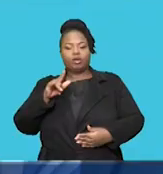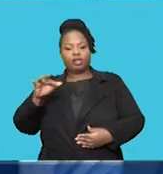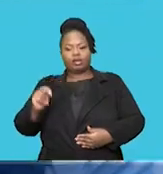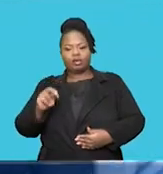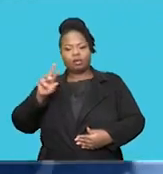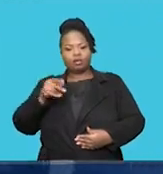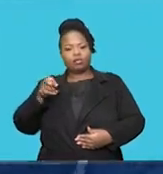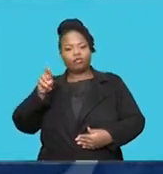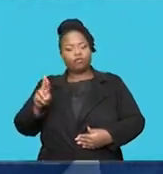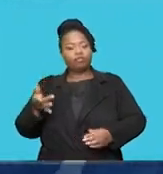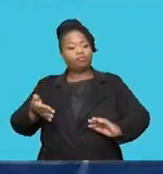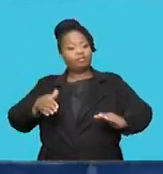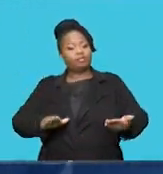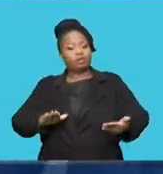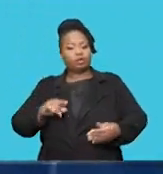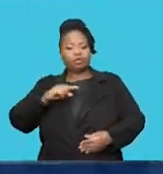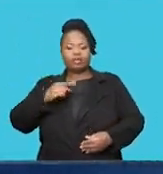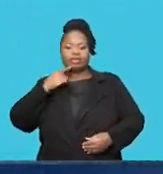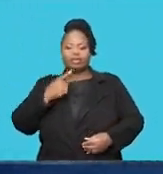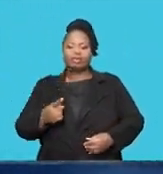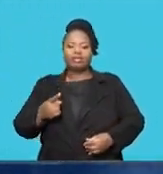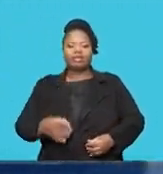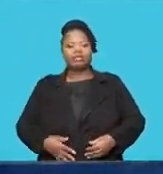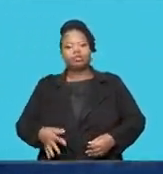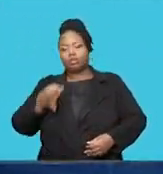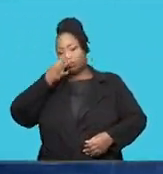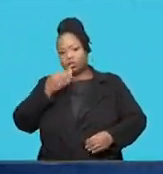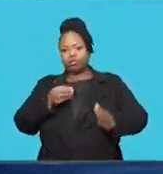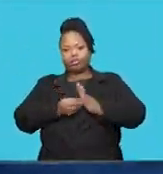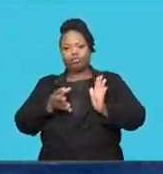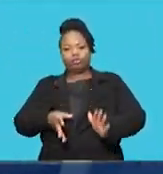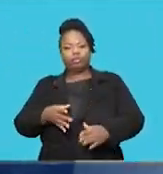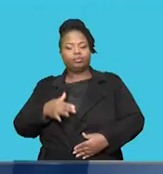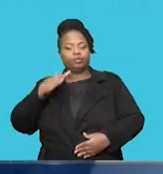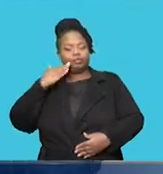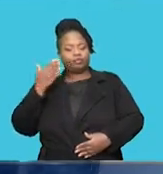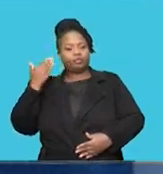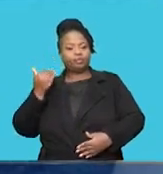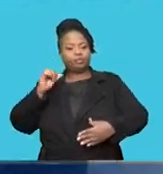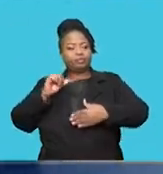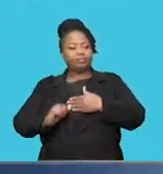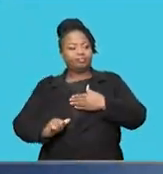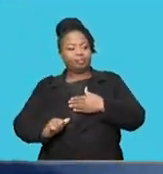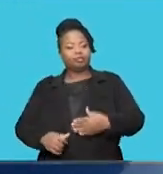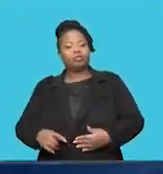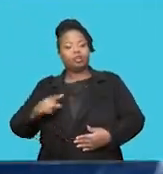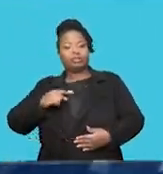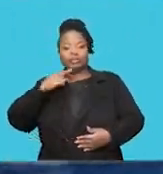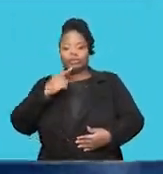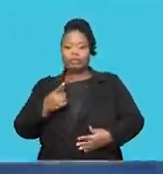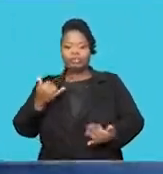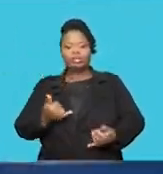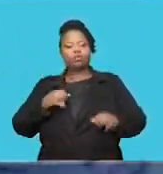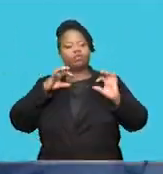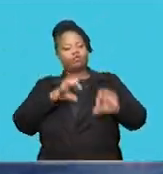odlule emhlabeni kwisigameko okuswalala ukuthi sokuxhaphazana kwabafundi ngomhlazi ngama-31 kwefile nokuswalala ukuthi